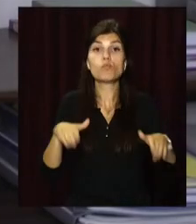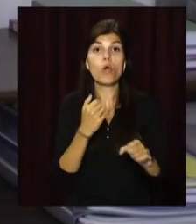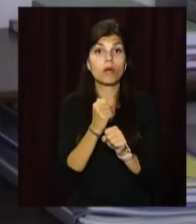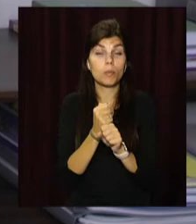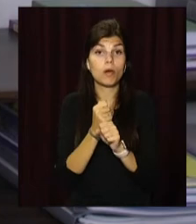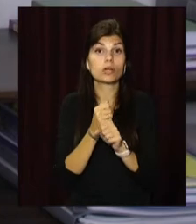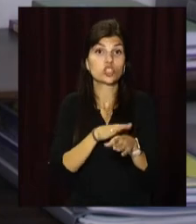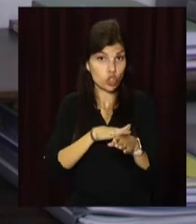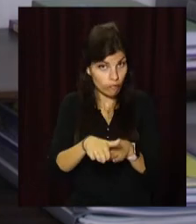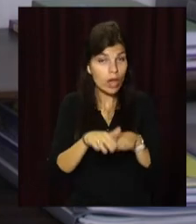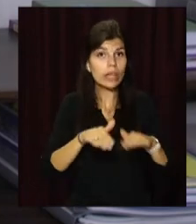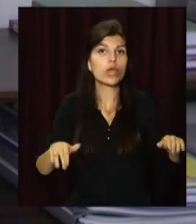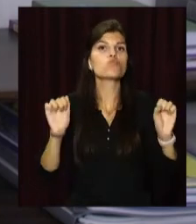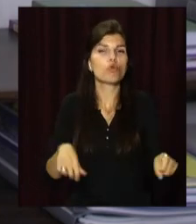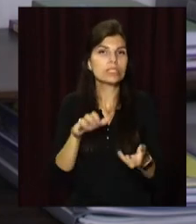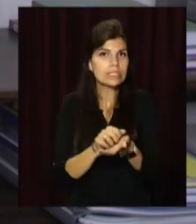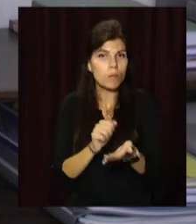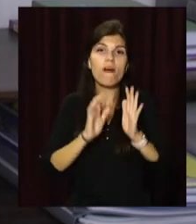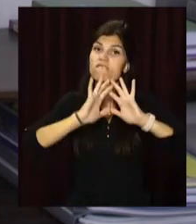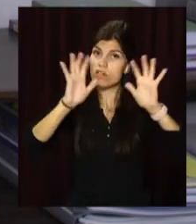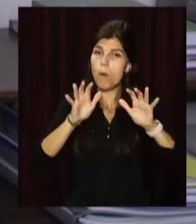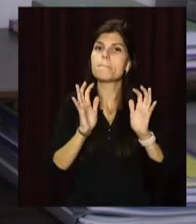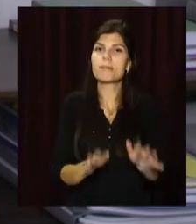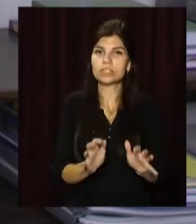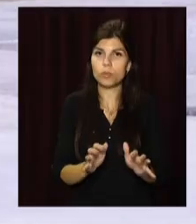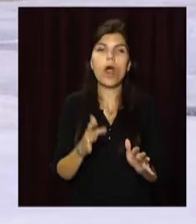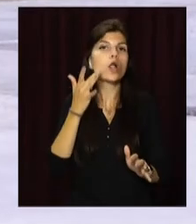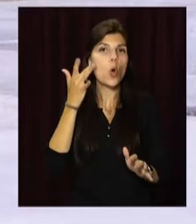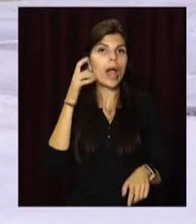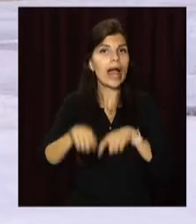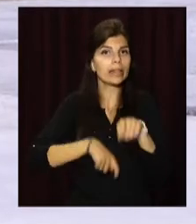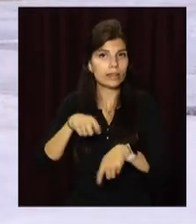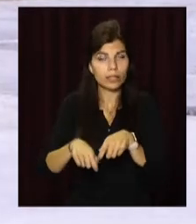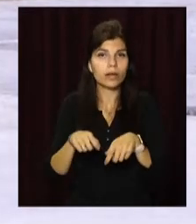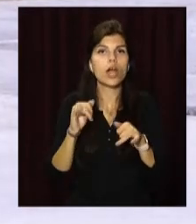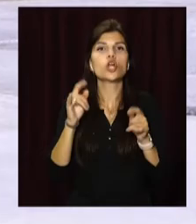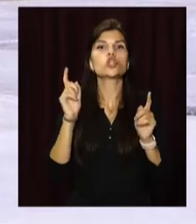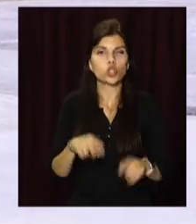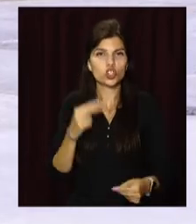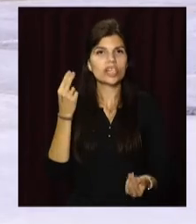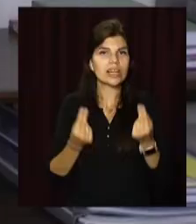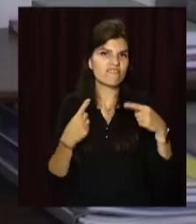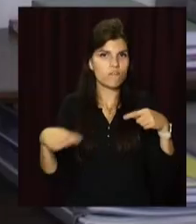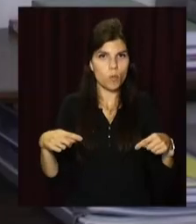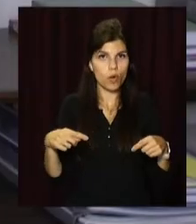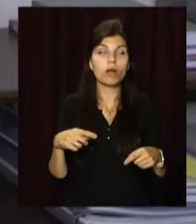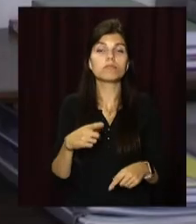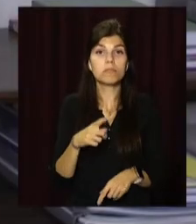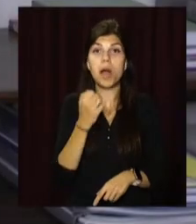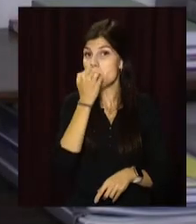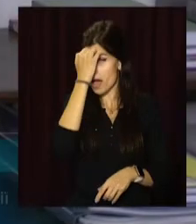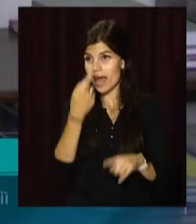діти зможуть займатися волейболом, баскетболом, легкою атлетикою, а також грати в футбол. Саме